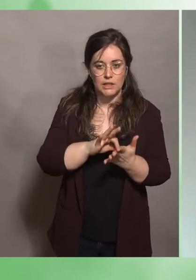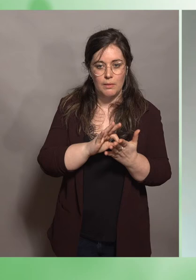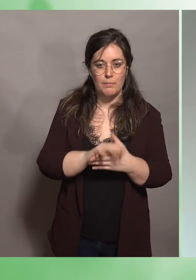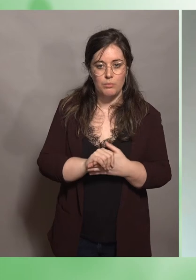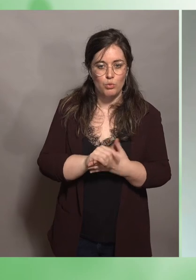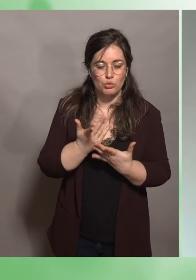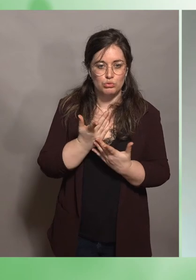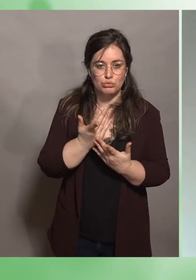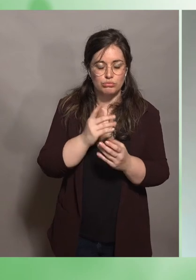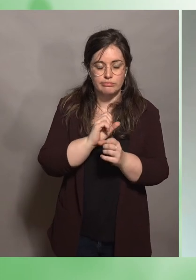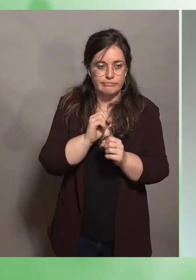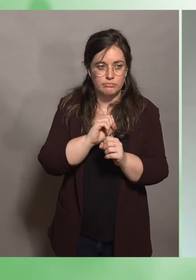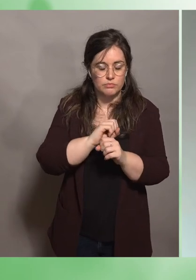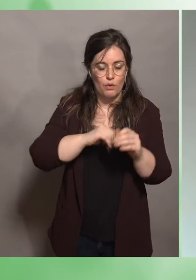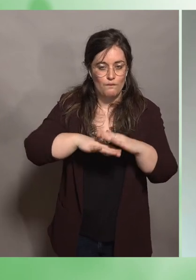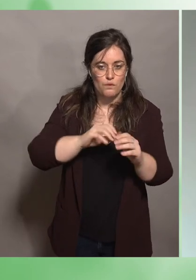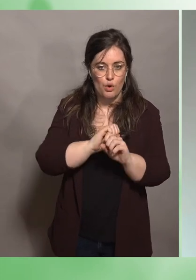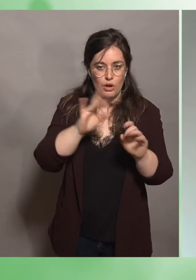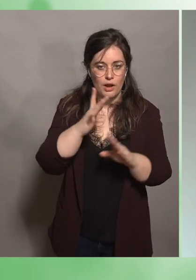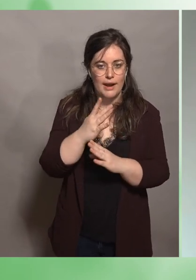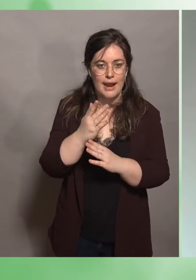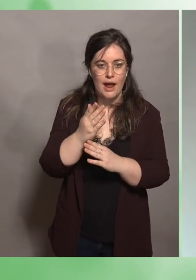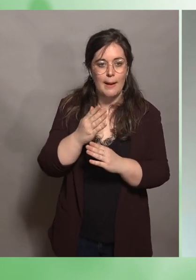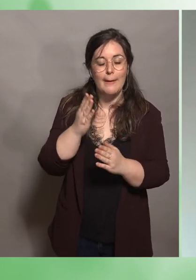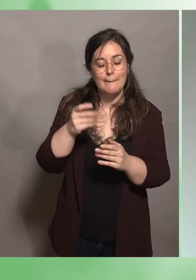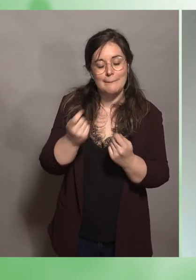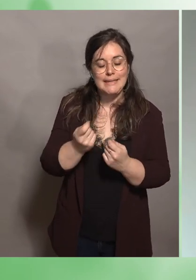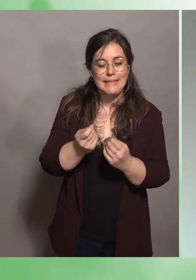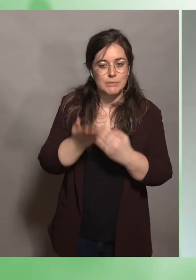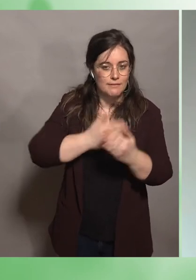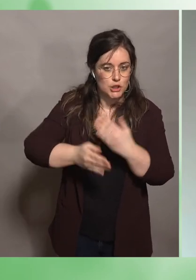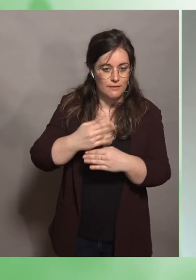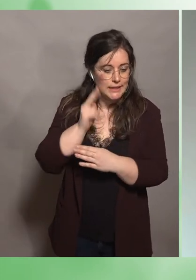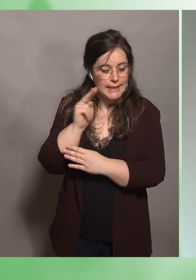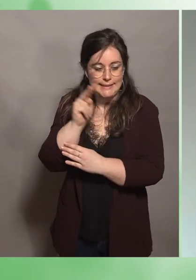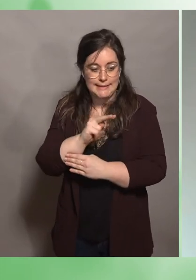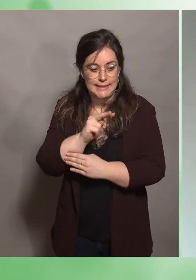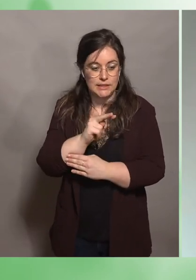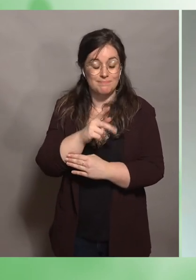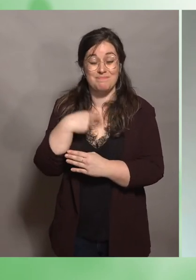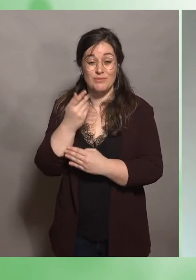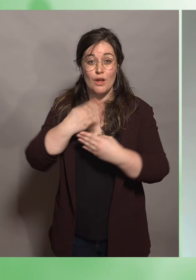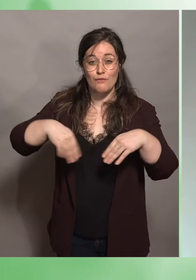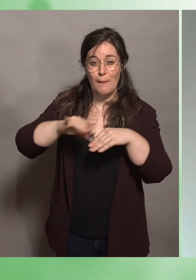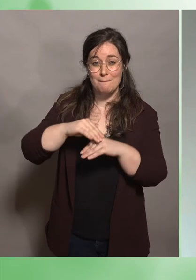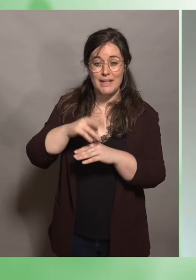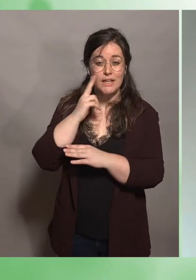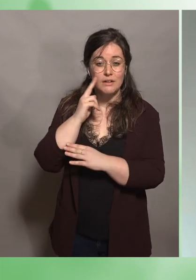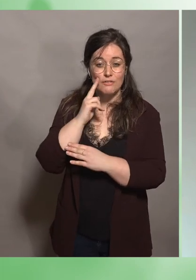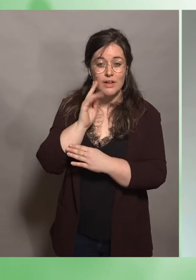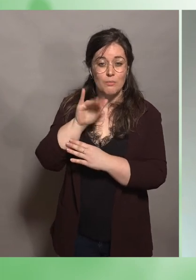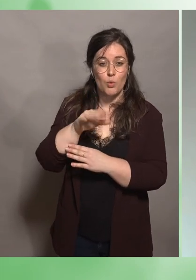trocken, nüchterne betriebswirtschaftliche Betrachtung. Natürlich ist es für uns als Familienunternehmen, das in der Gruppe über